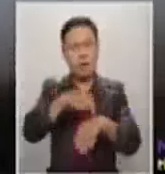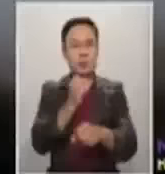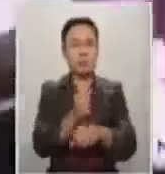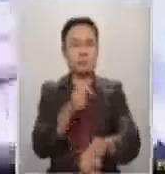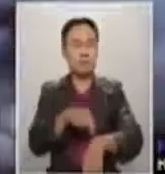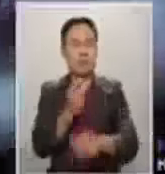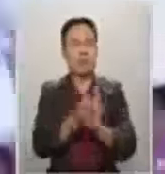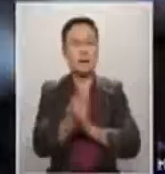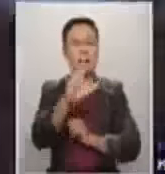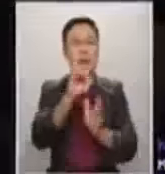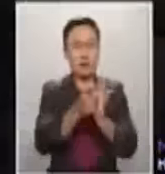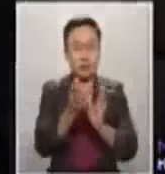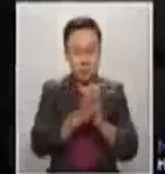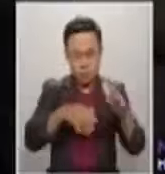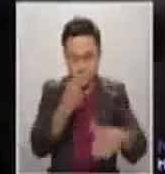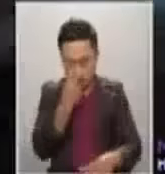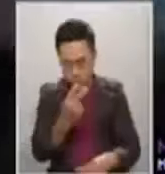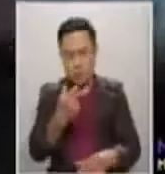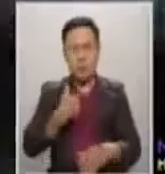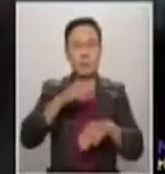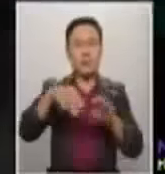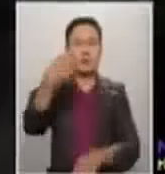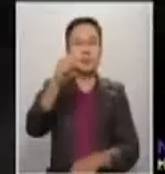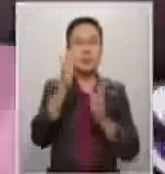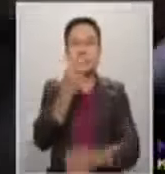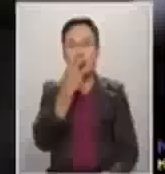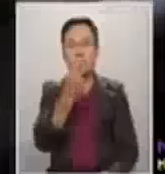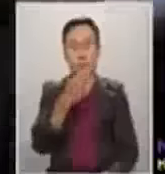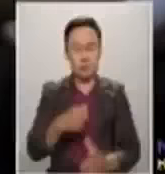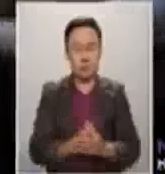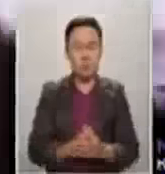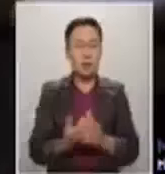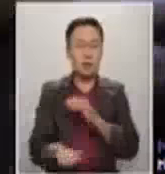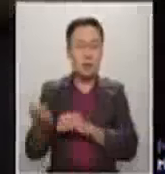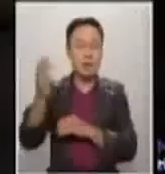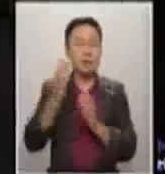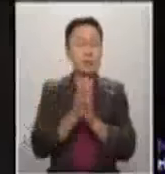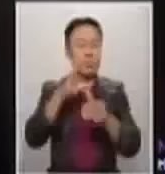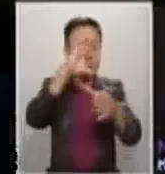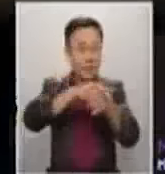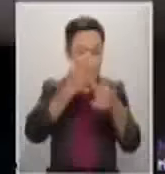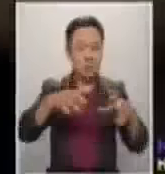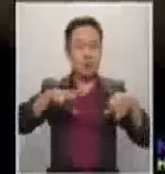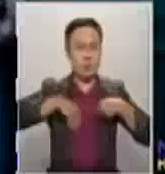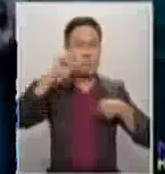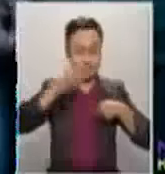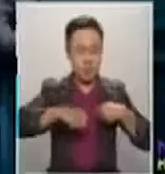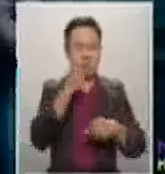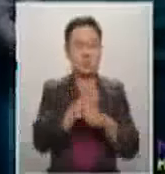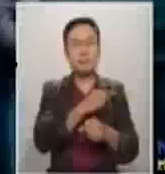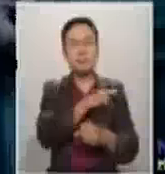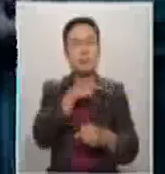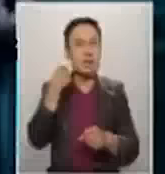ะครับเป็นไปอย่างราบรื่นมีชาวบ้านมาร่วมดูการทำแผนด้วยประมาณ10คนครับตอนหน้านี้ผู้ต้องหาให้การรับสารภาพด้วยนะครับว่าเป็นผู้ลงมือจริงโด